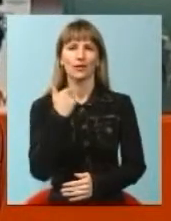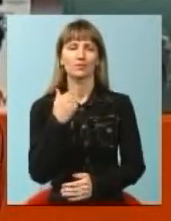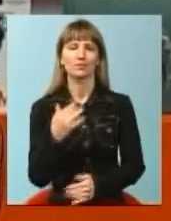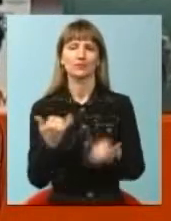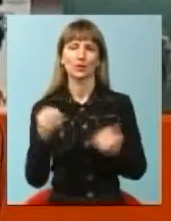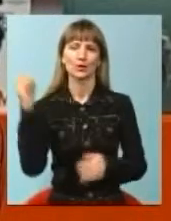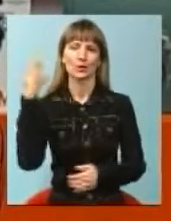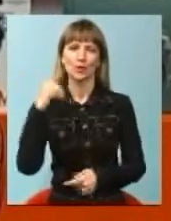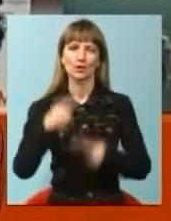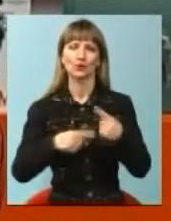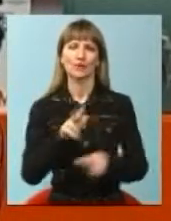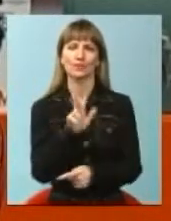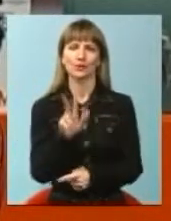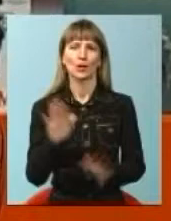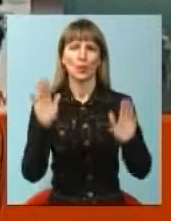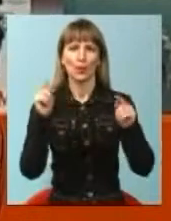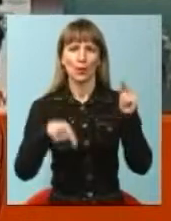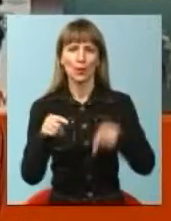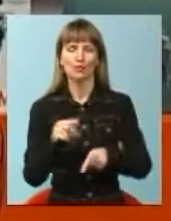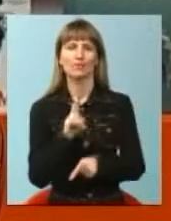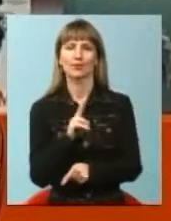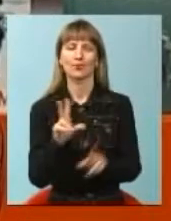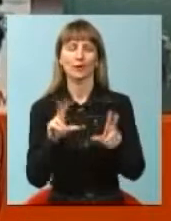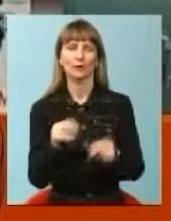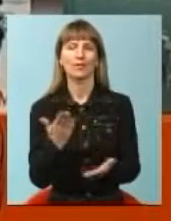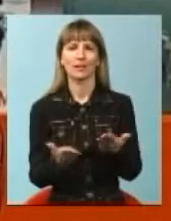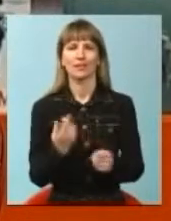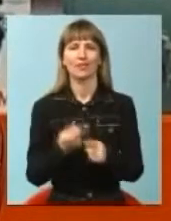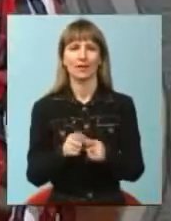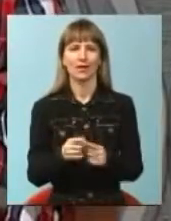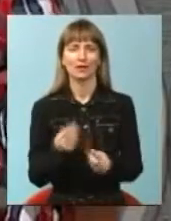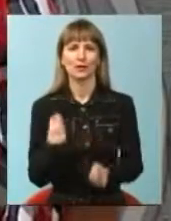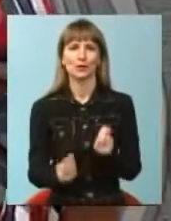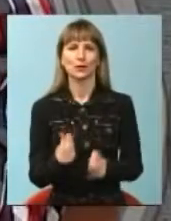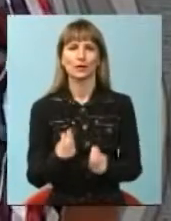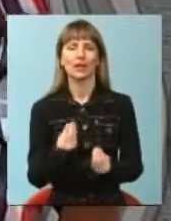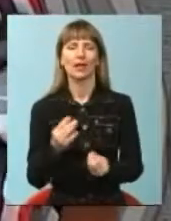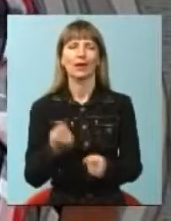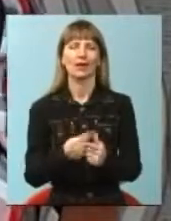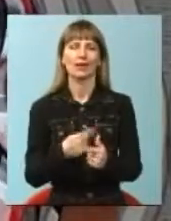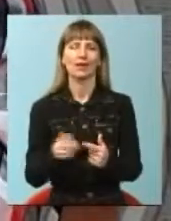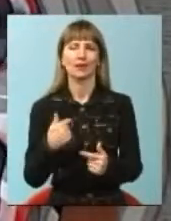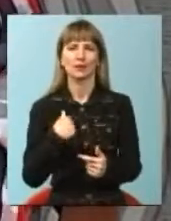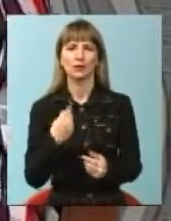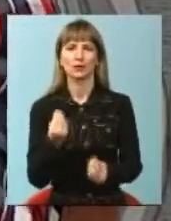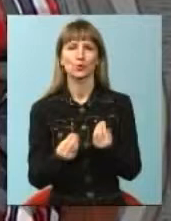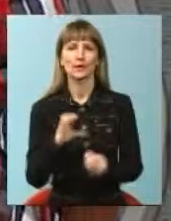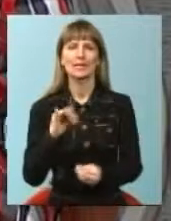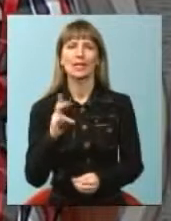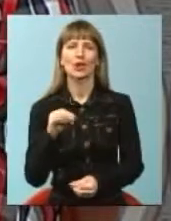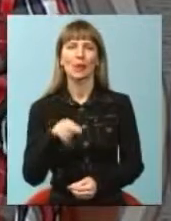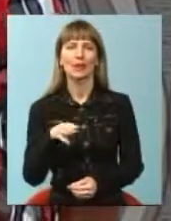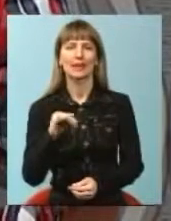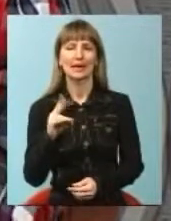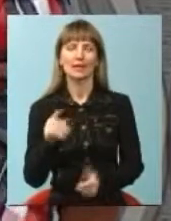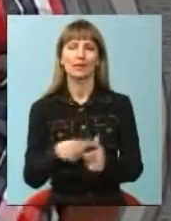зараз сонце, а через 3 години дощ, хоча його ніхто не обіцяв, це, мабуть, справжній жарт. Або це над нами глузують синоптики, або це дійсно природа